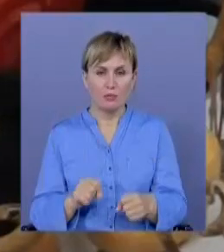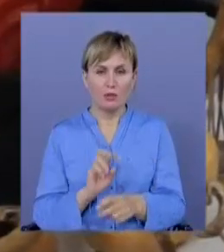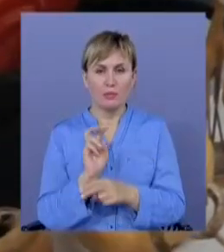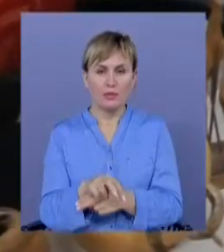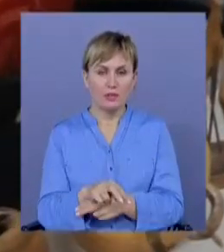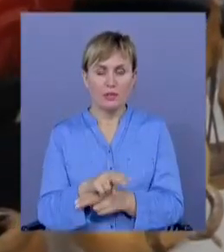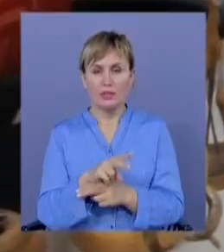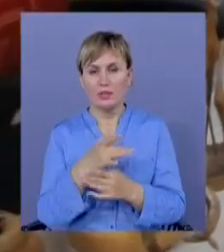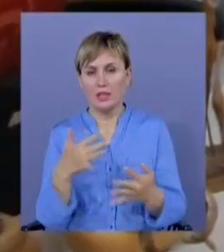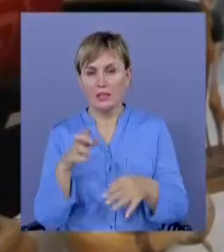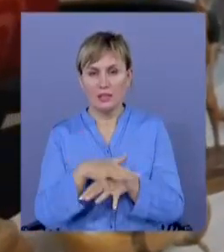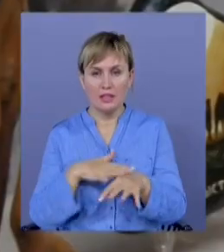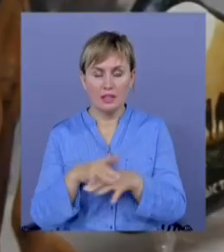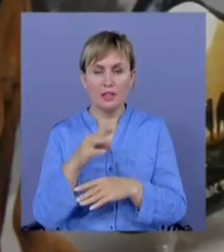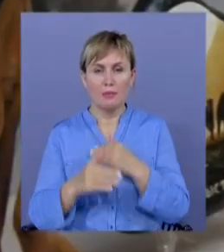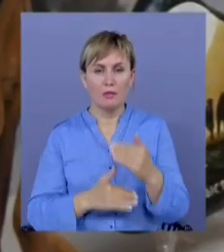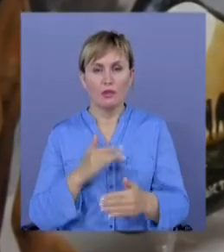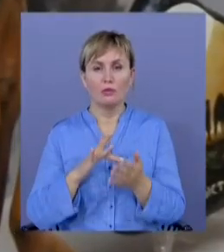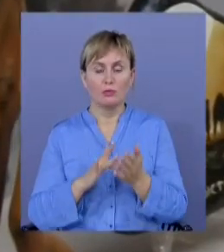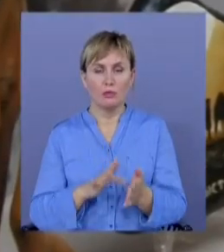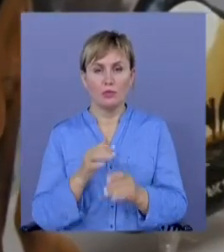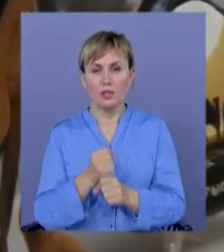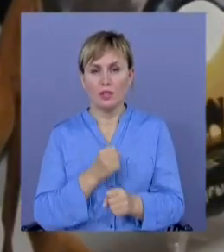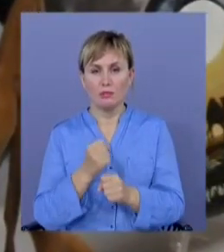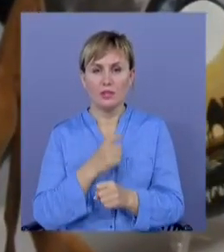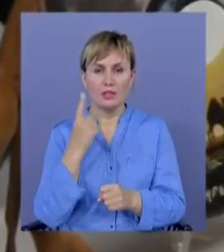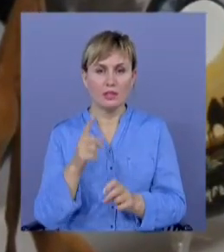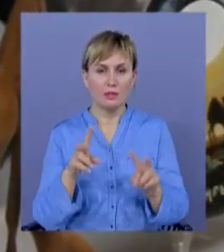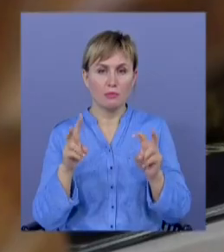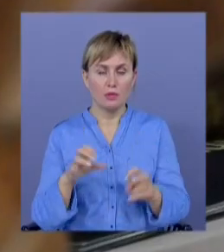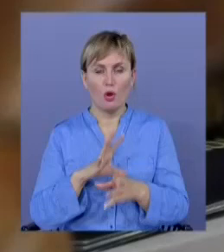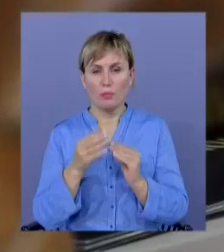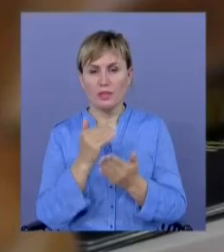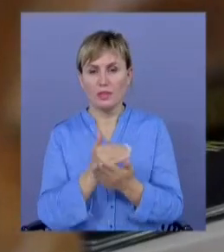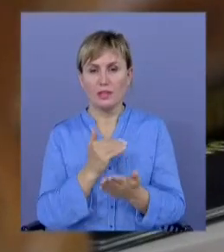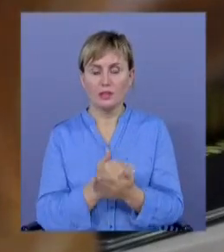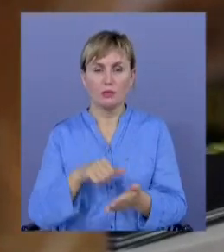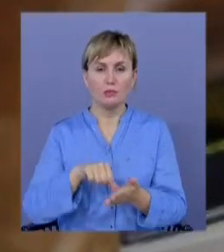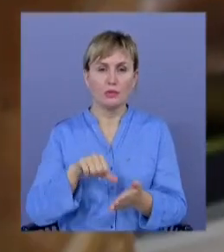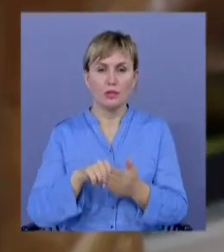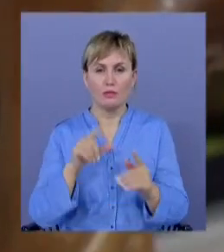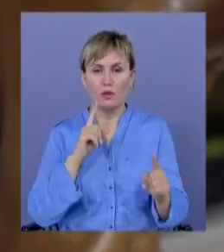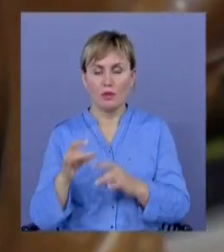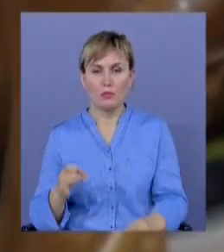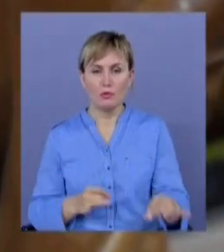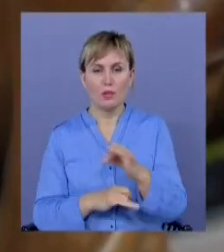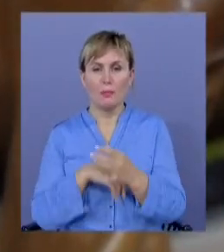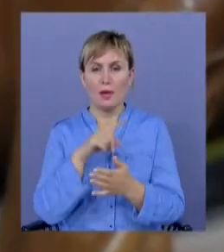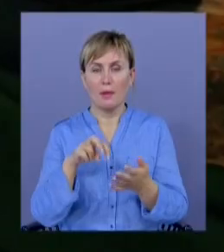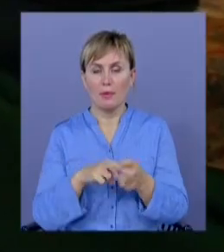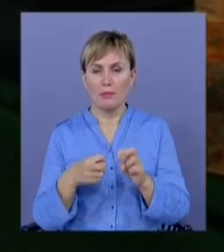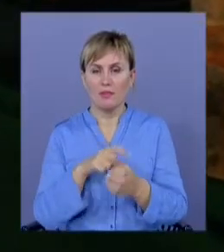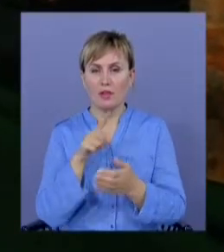посетить прикаспийские страны. Для продвижения туризма будет разработан единый бренд и общая стратегия. Участники форума обсудили проблемные